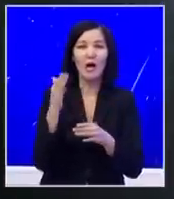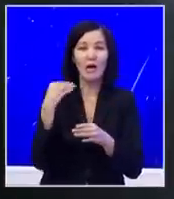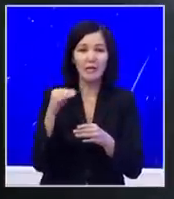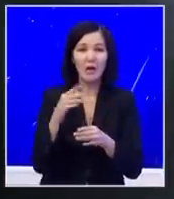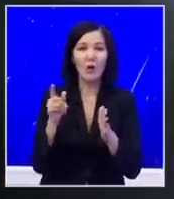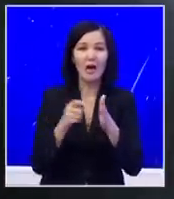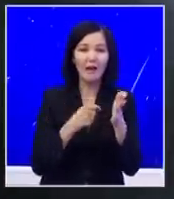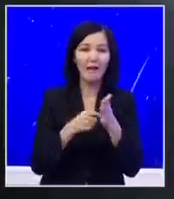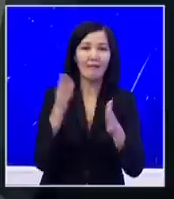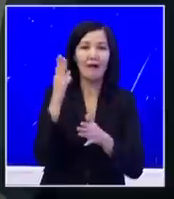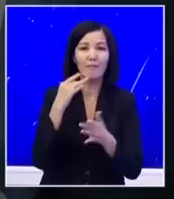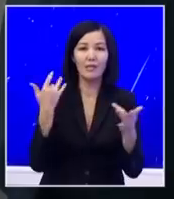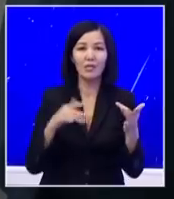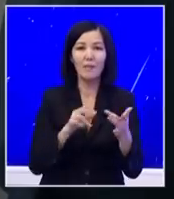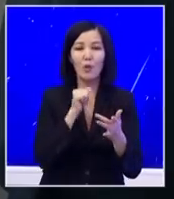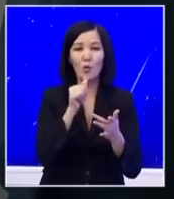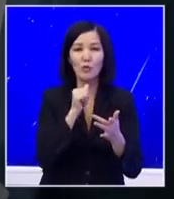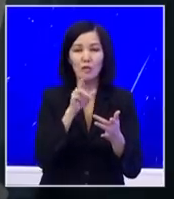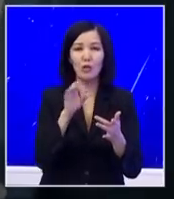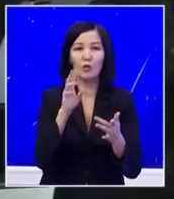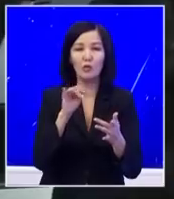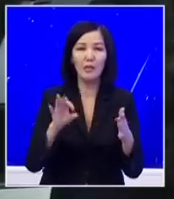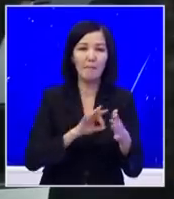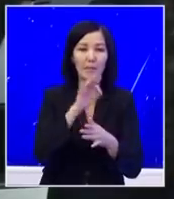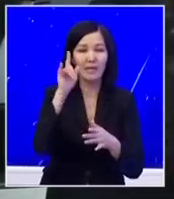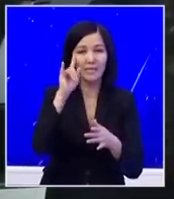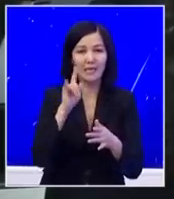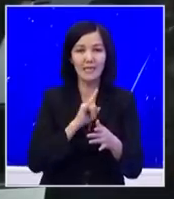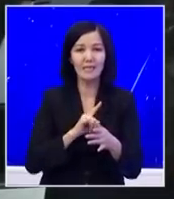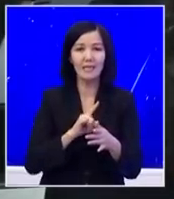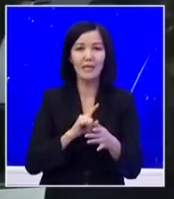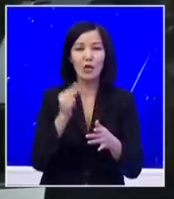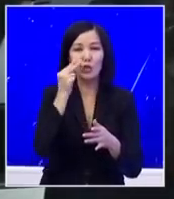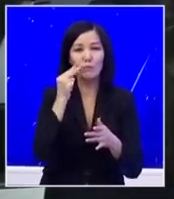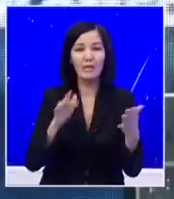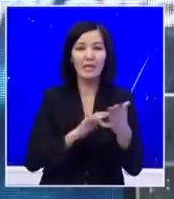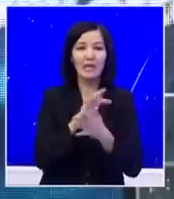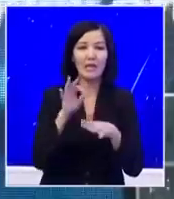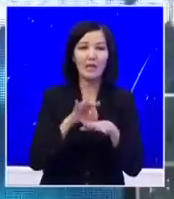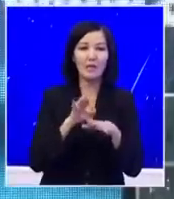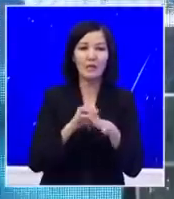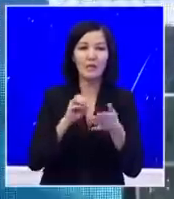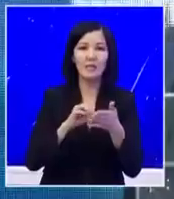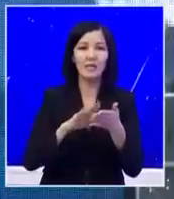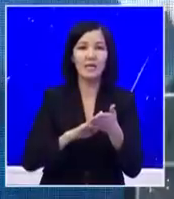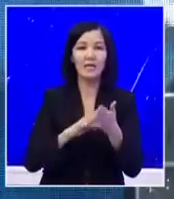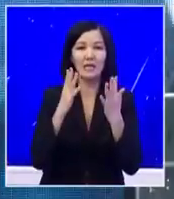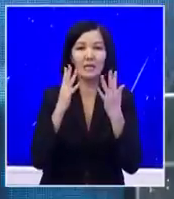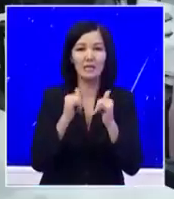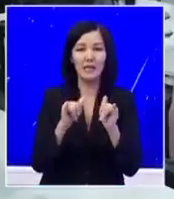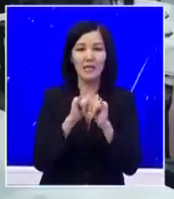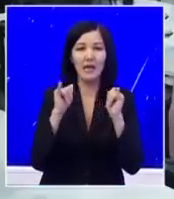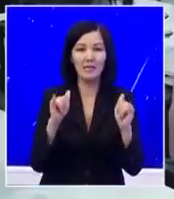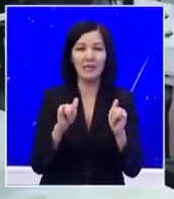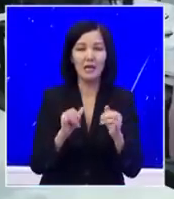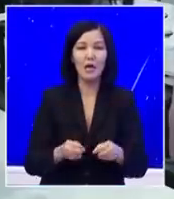Қарағанды, Алматы, Жамбыл, Қостанай, Түркістан, Батыс Қазақстан облысы мен Шымкент қалаларында коронавируспен тіркелген науқастар